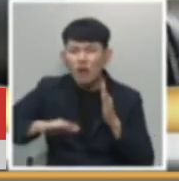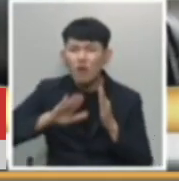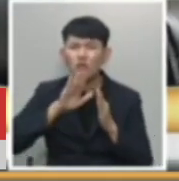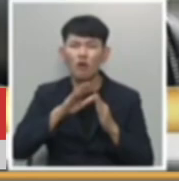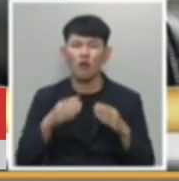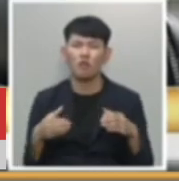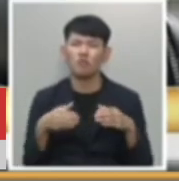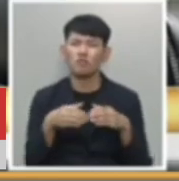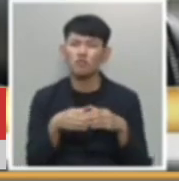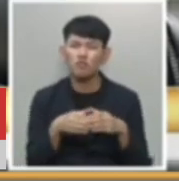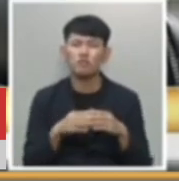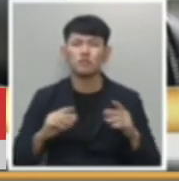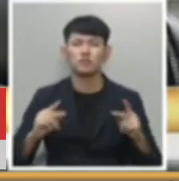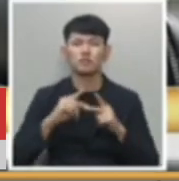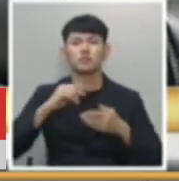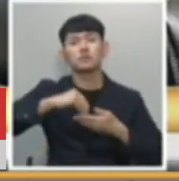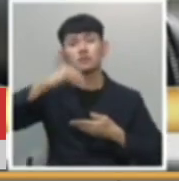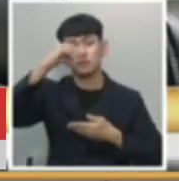ครงการในกระทรวงศึกษา